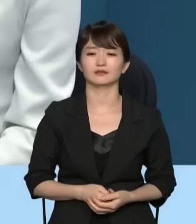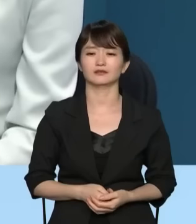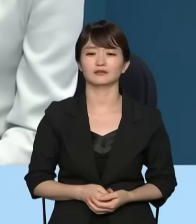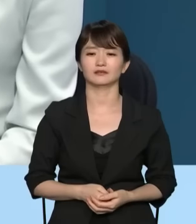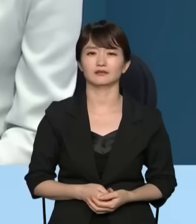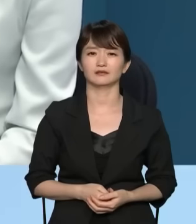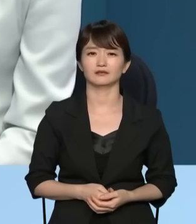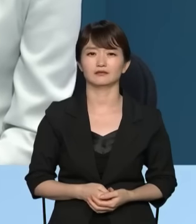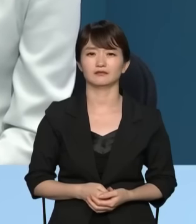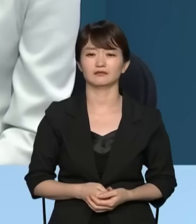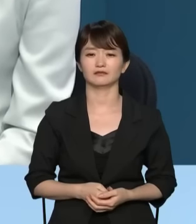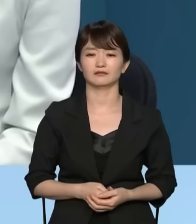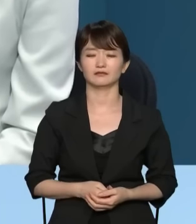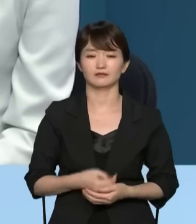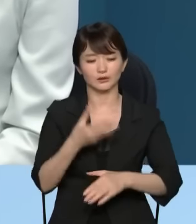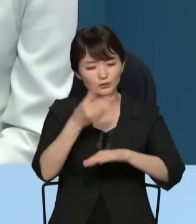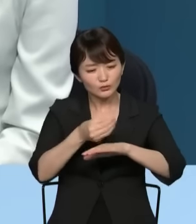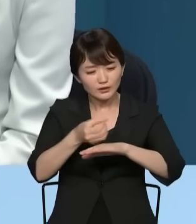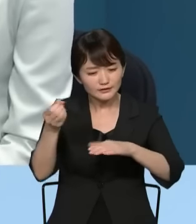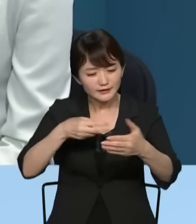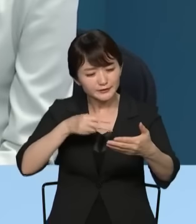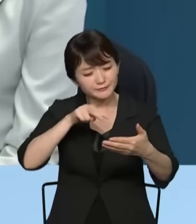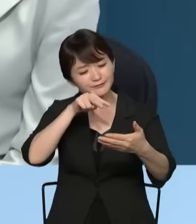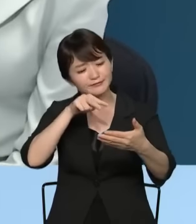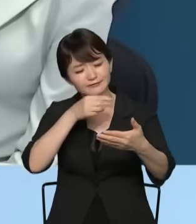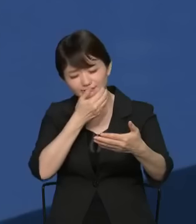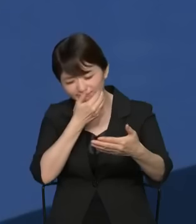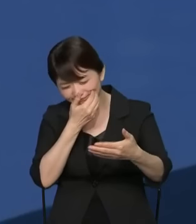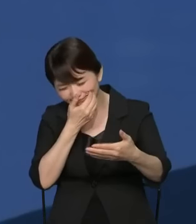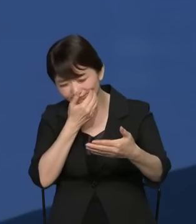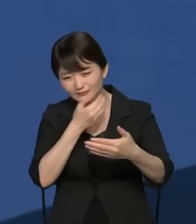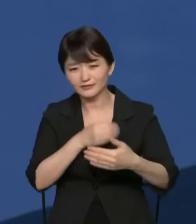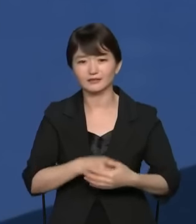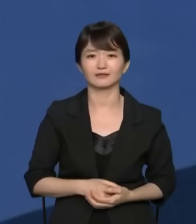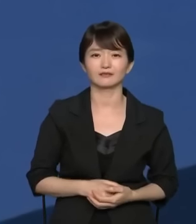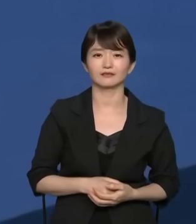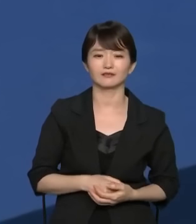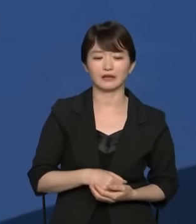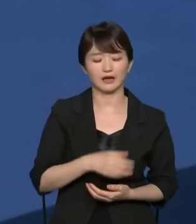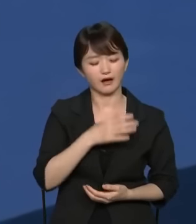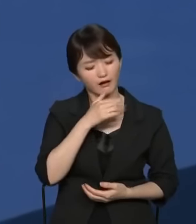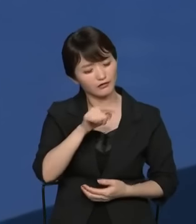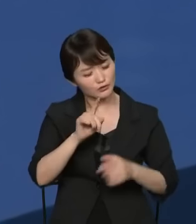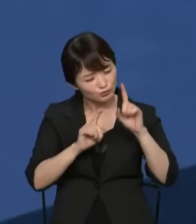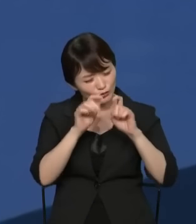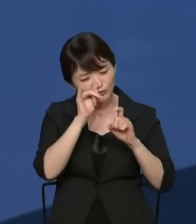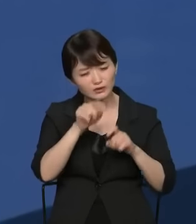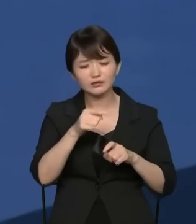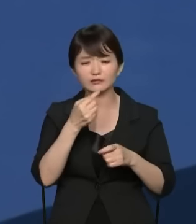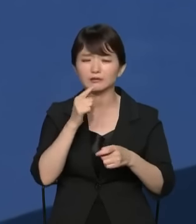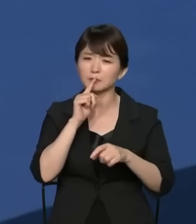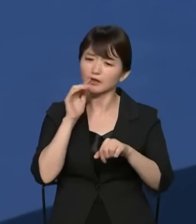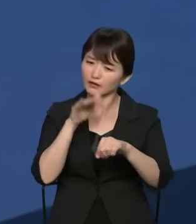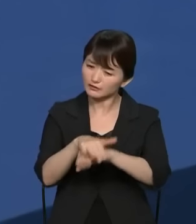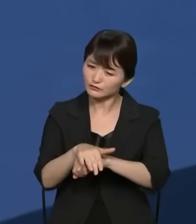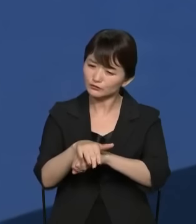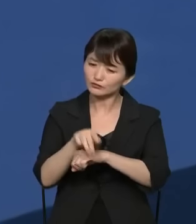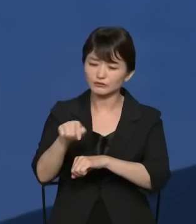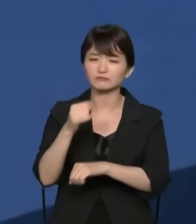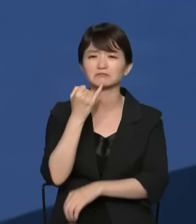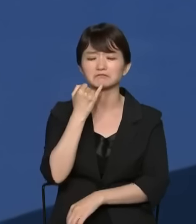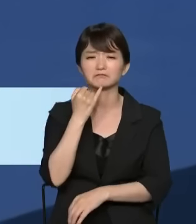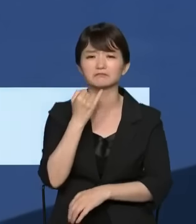그걸 다시 볼 때 너무 민망하죠. 그렇죠. 어, 이런 표정 있었네. 뭐, 어. 이런 말투 괜찮다. 뭐